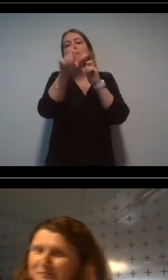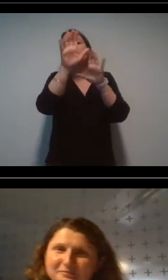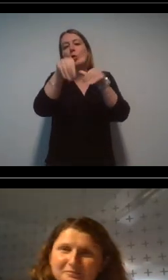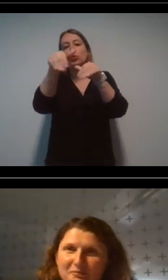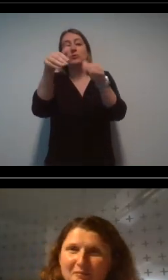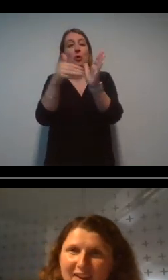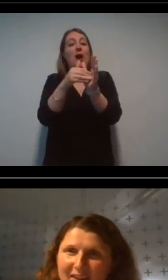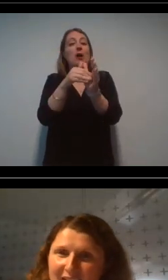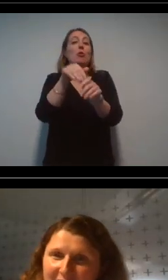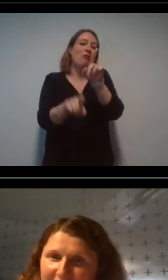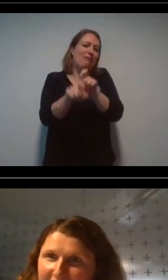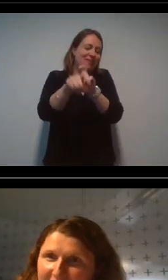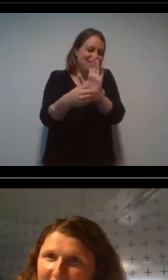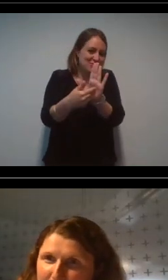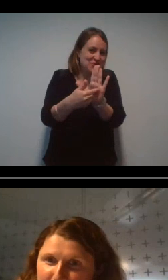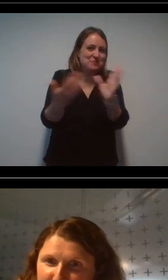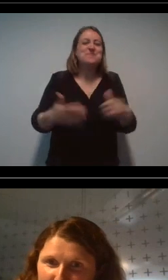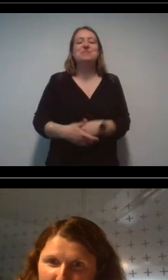sondage.